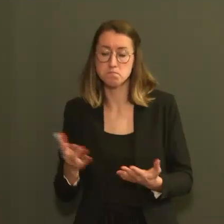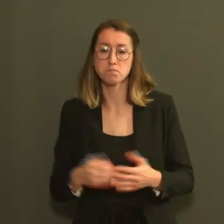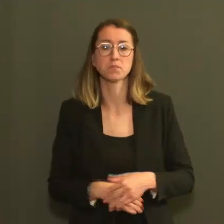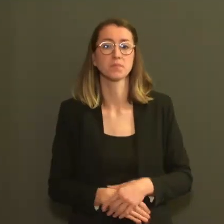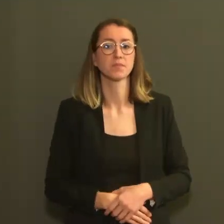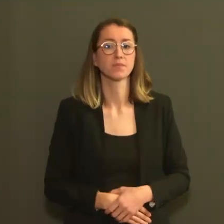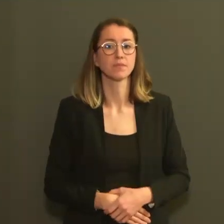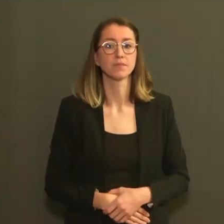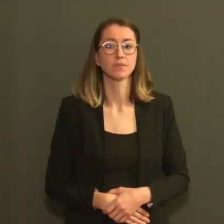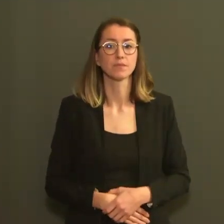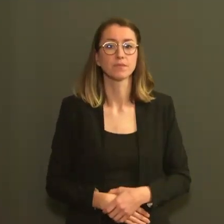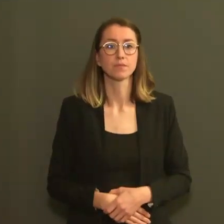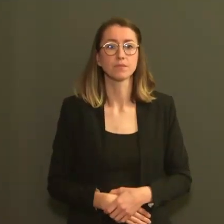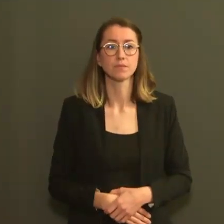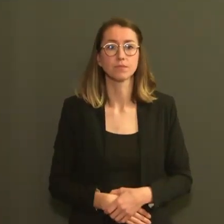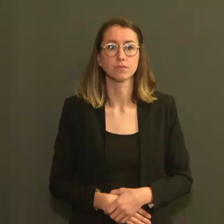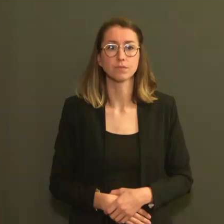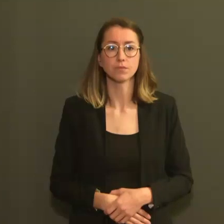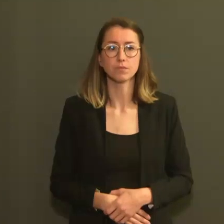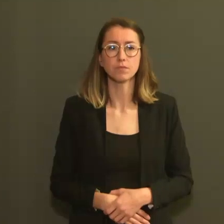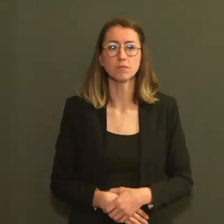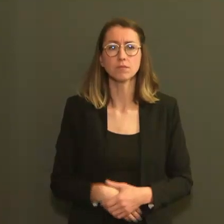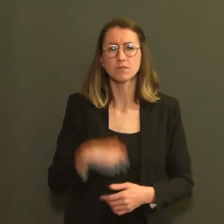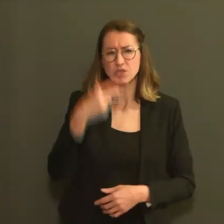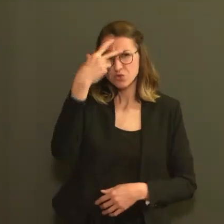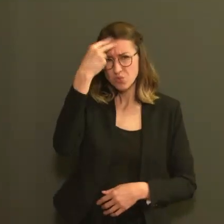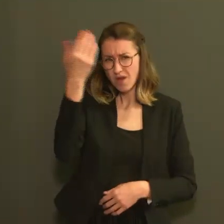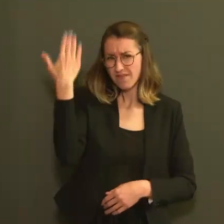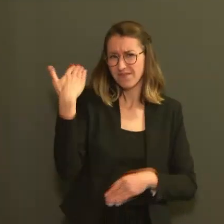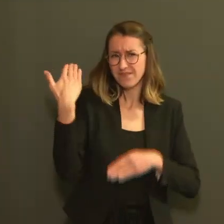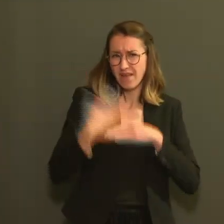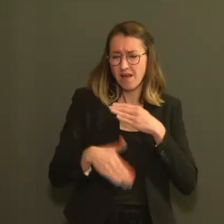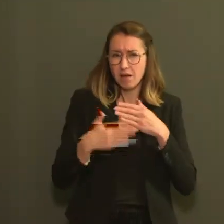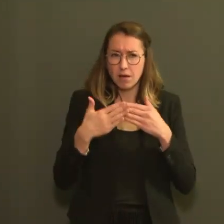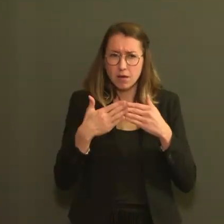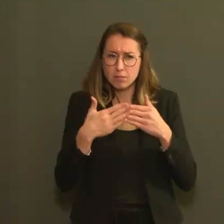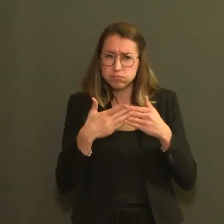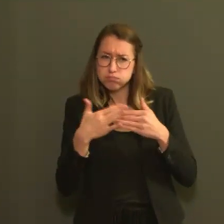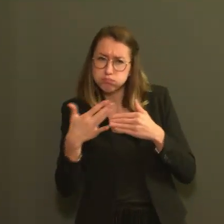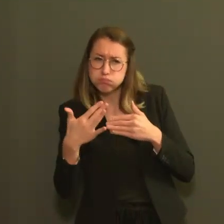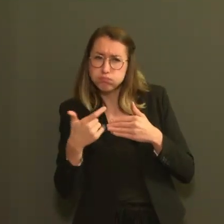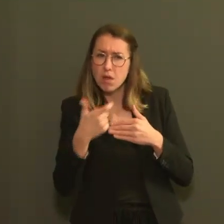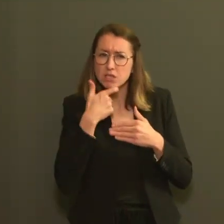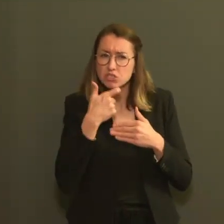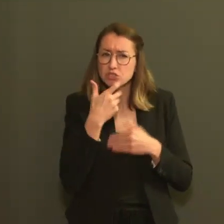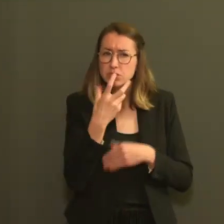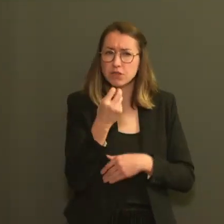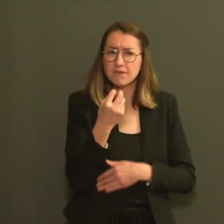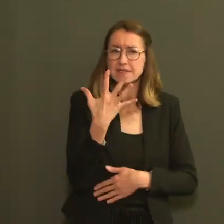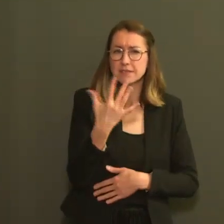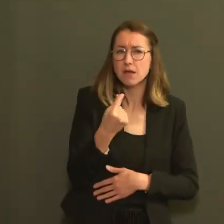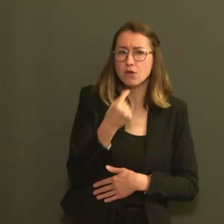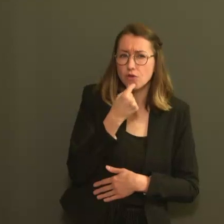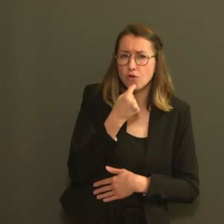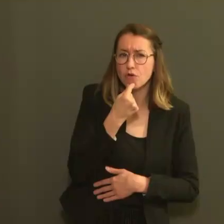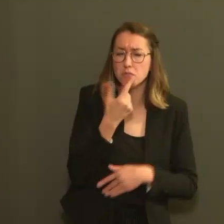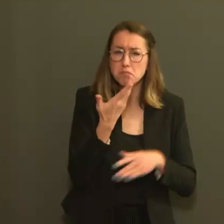À partir de fin juin, la proportion des personnes de plus de 85 ans a continué à baisser et est passée